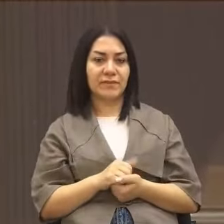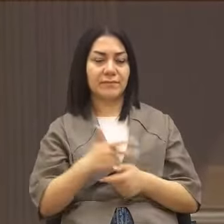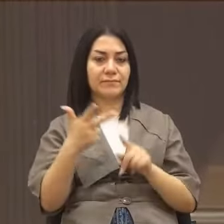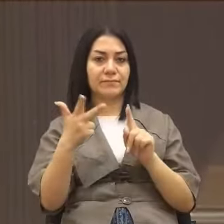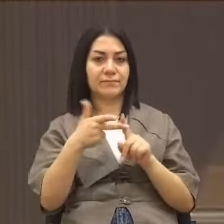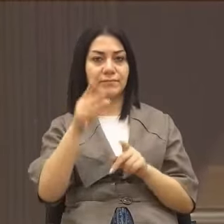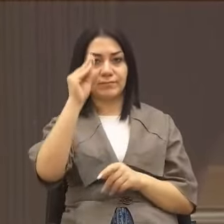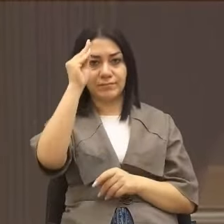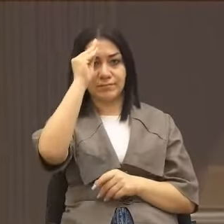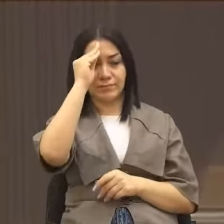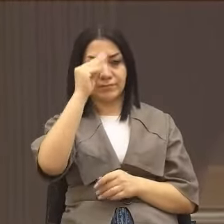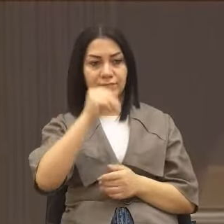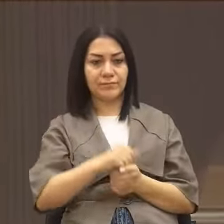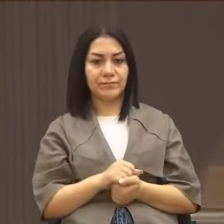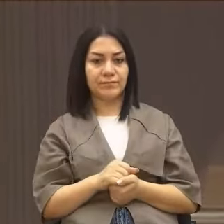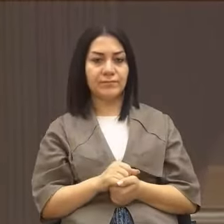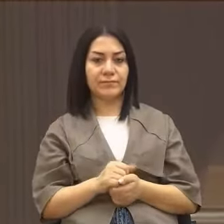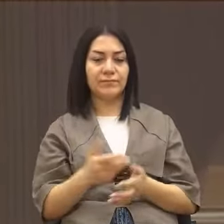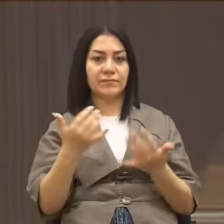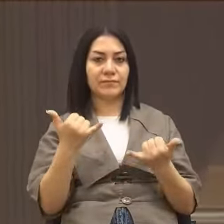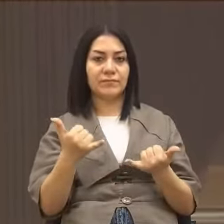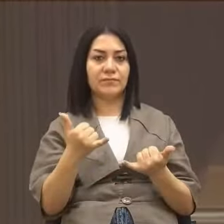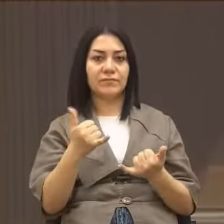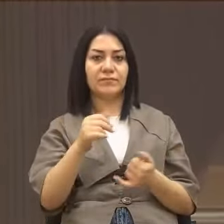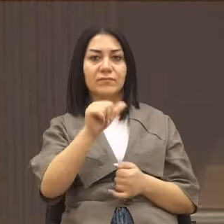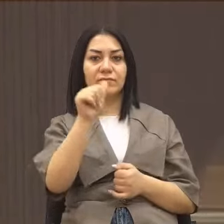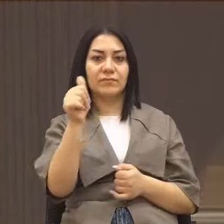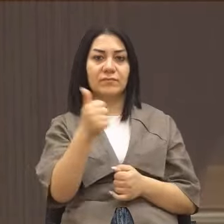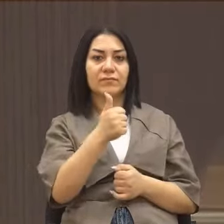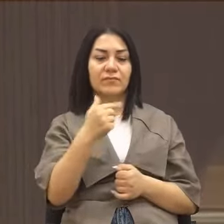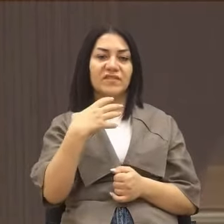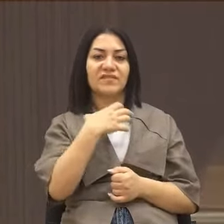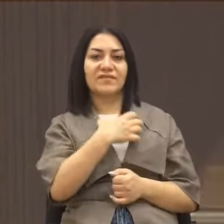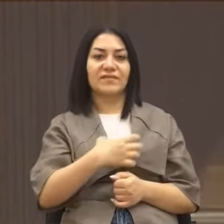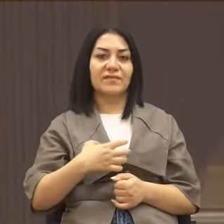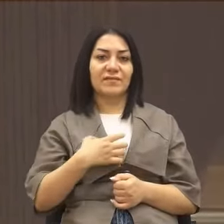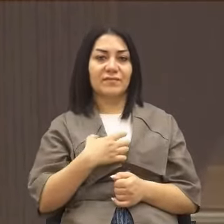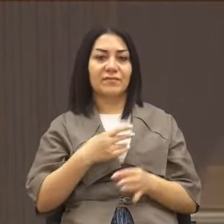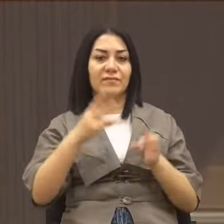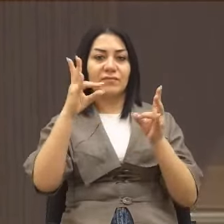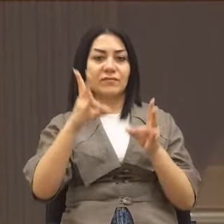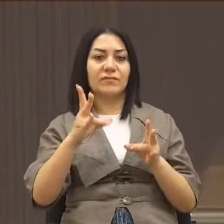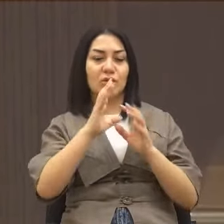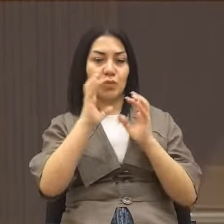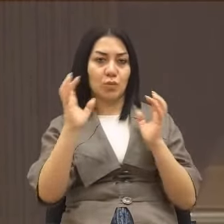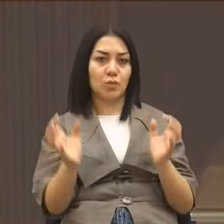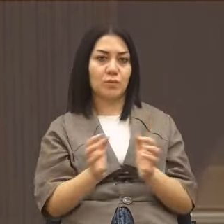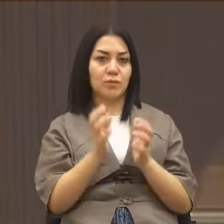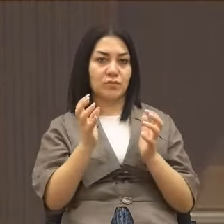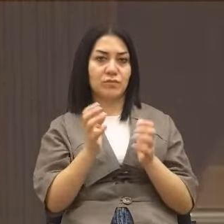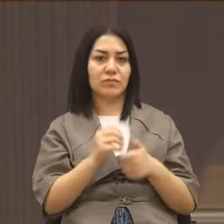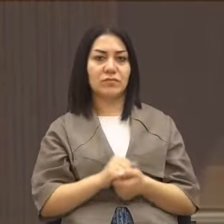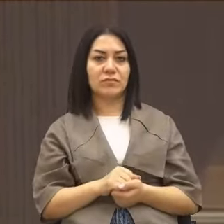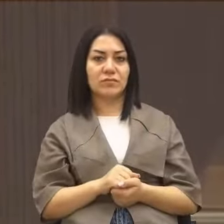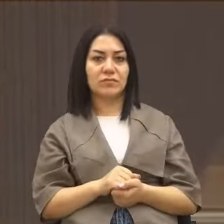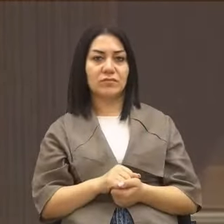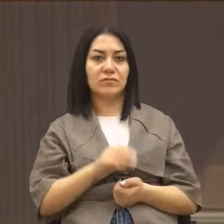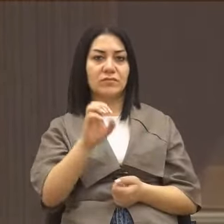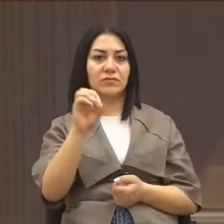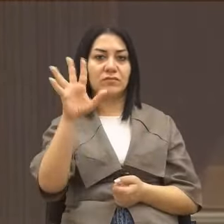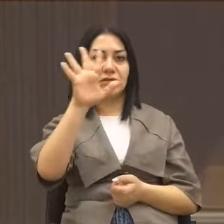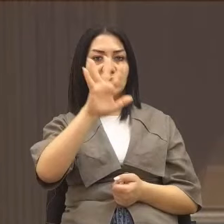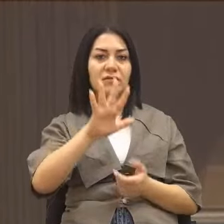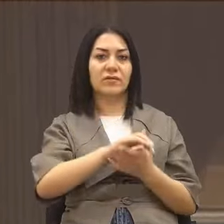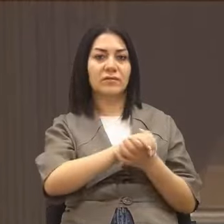Երրորդ դիտանկյունը, որը կարծում եմ այս պահին ամենասուր ընկալումն ունի, անվտանգությունն է։ Եվրամիության